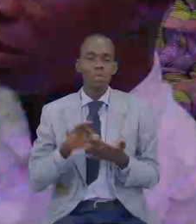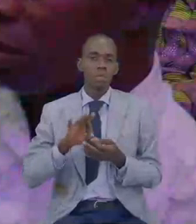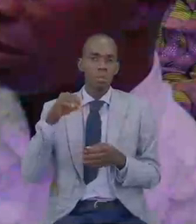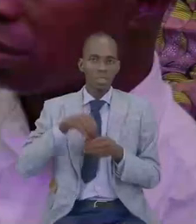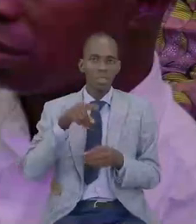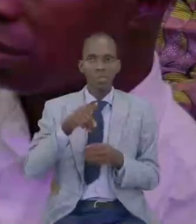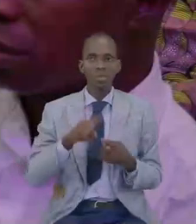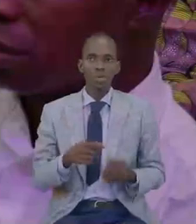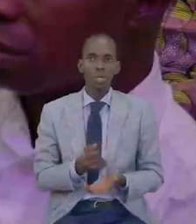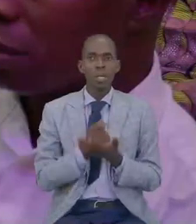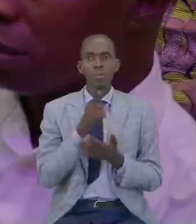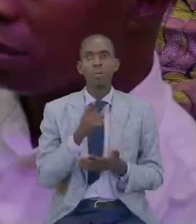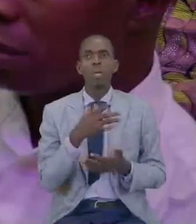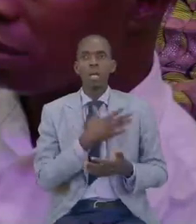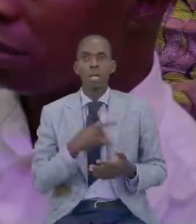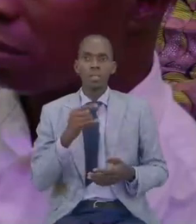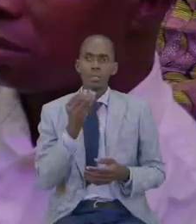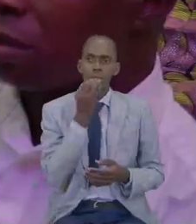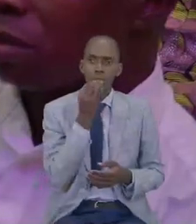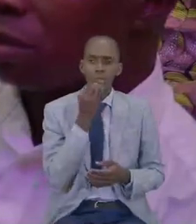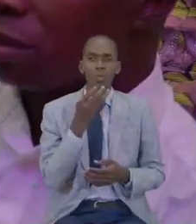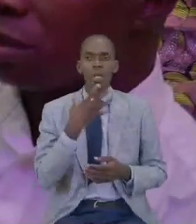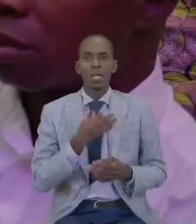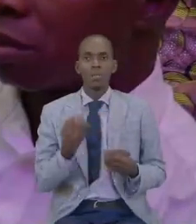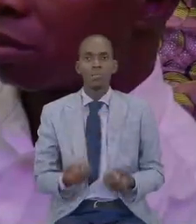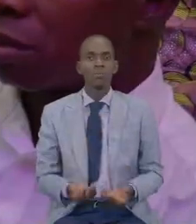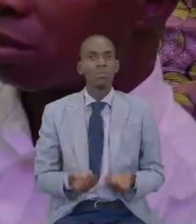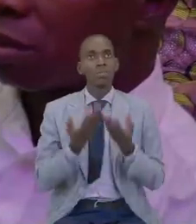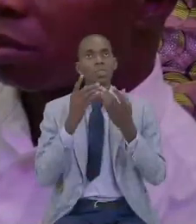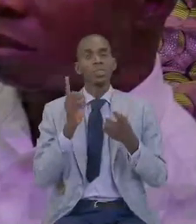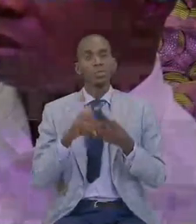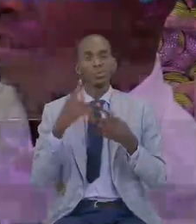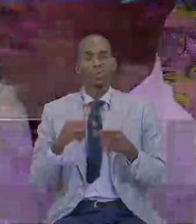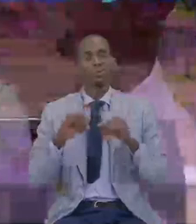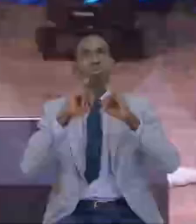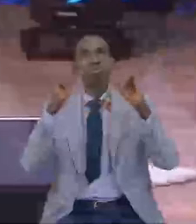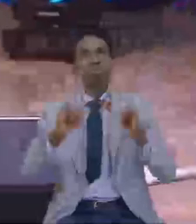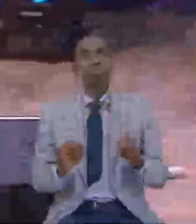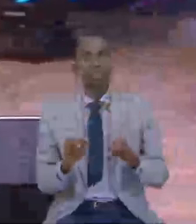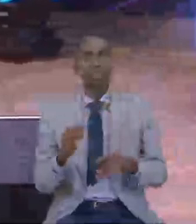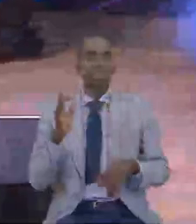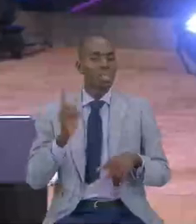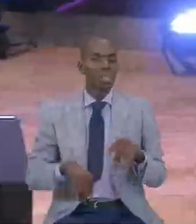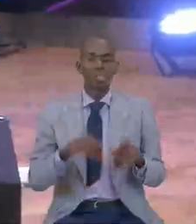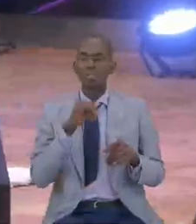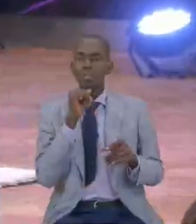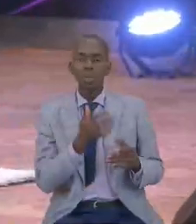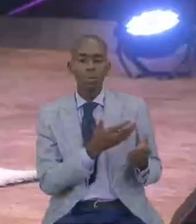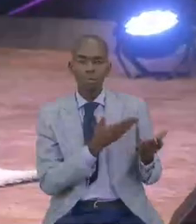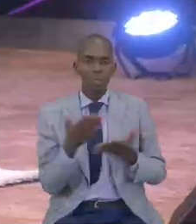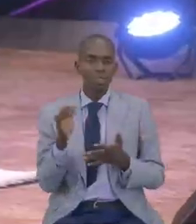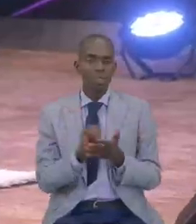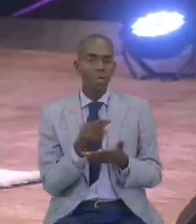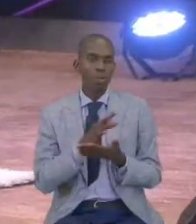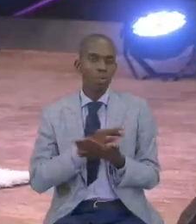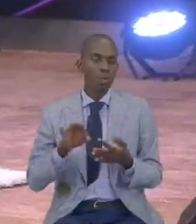ranimer. Les repas, les viandes sacrifiées aux idoles de Babylone ne peuvent pas amener le Saint-Esprit qui va